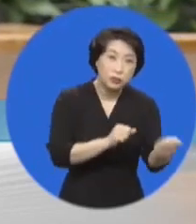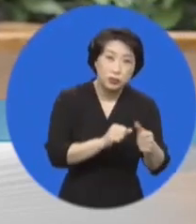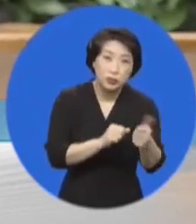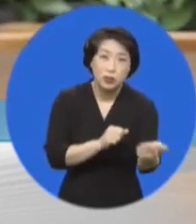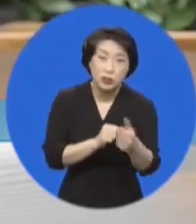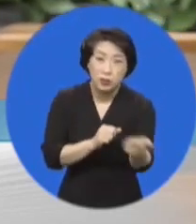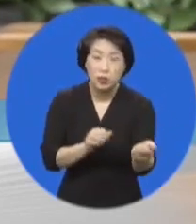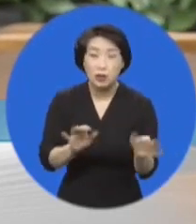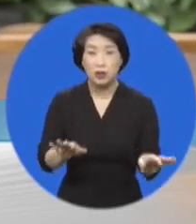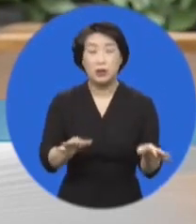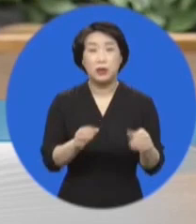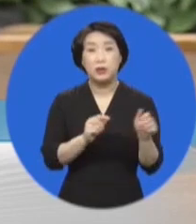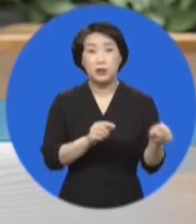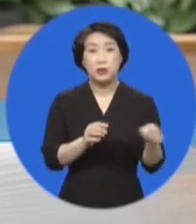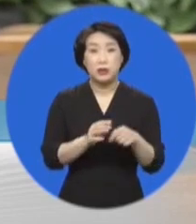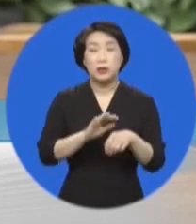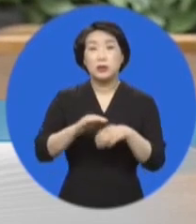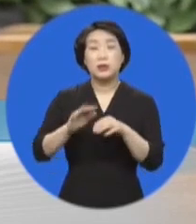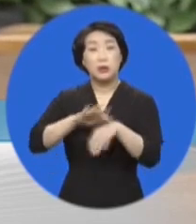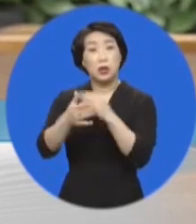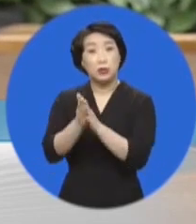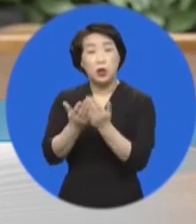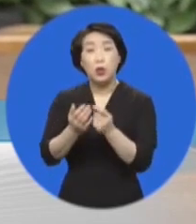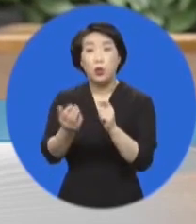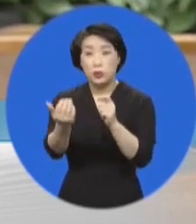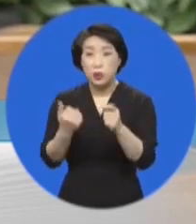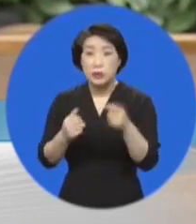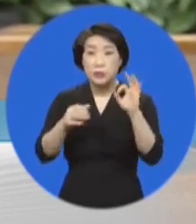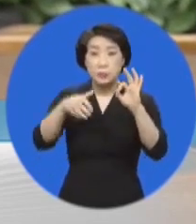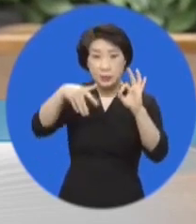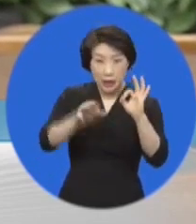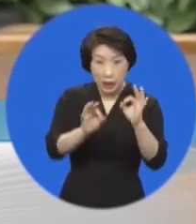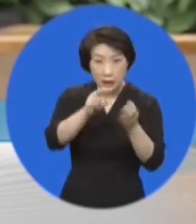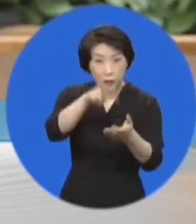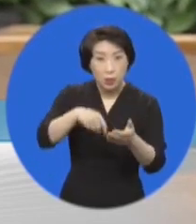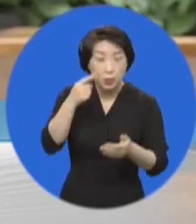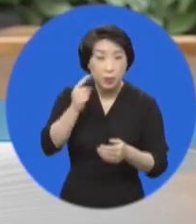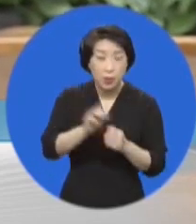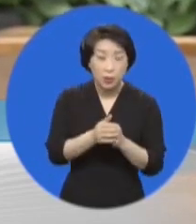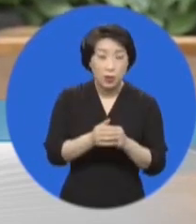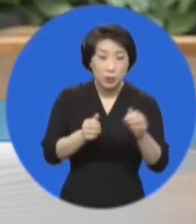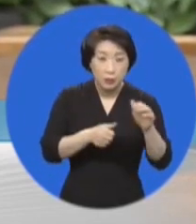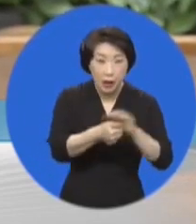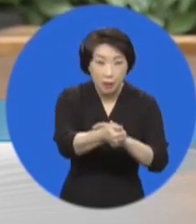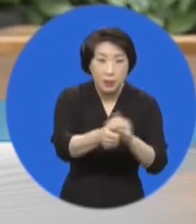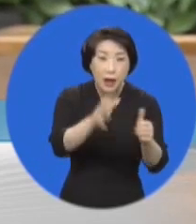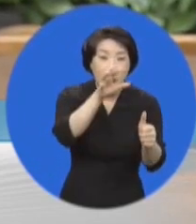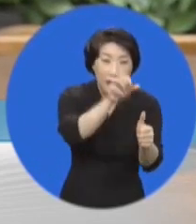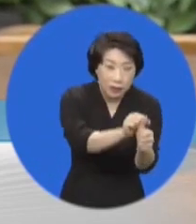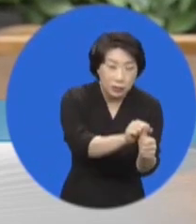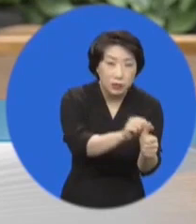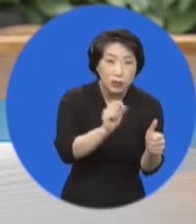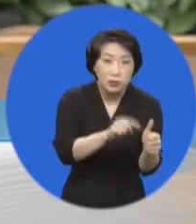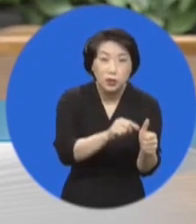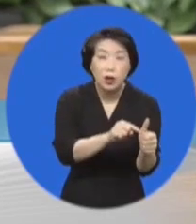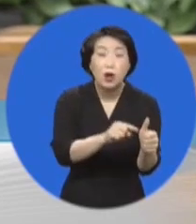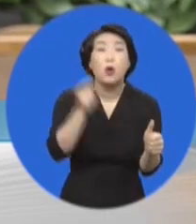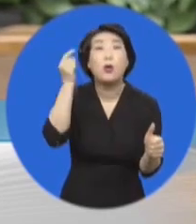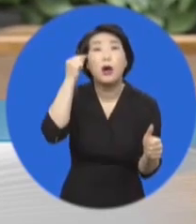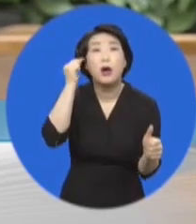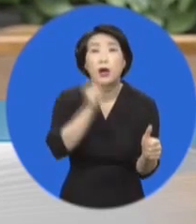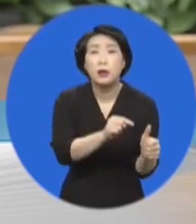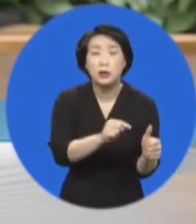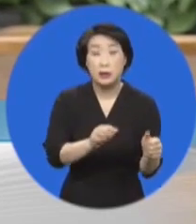구약성경 참 신약성경 고린도전서 10장을 보니까 뱀에게 물려 죽인 사람들 왜 물려